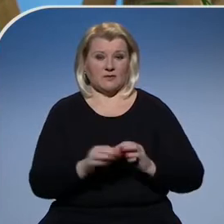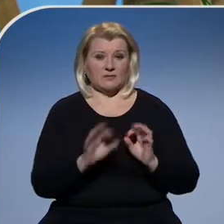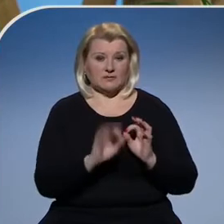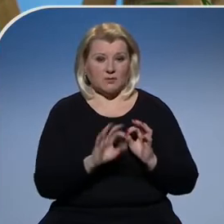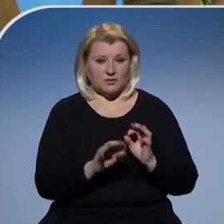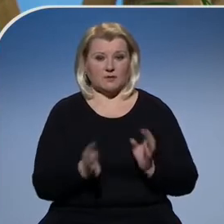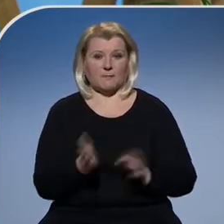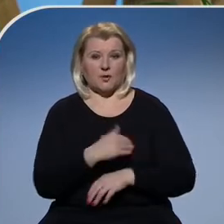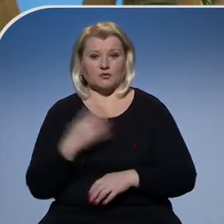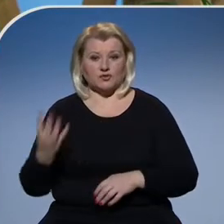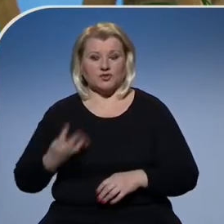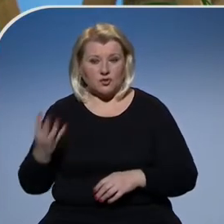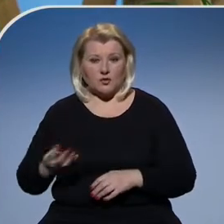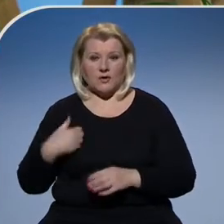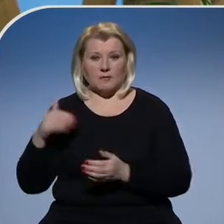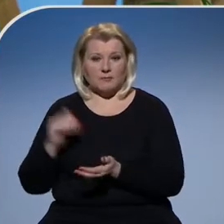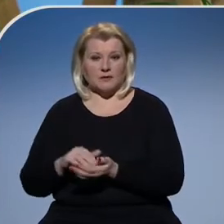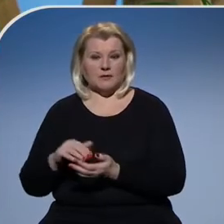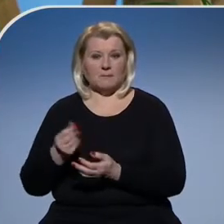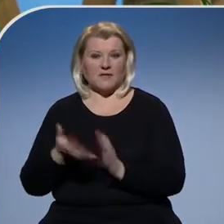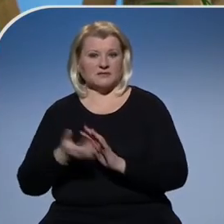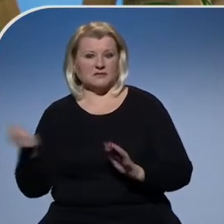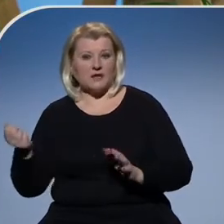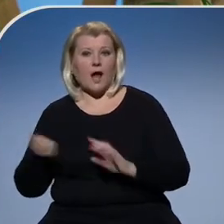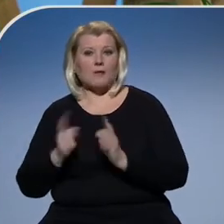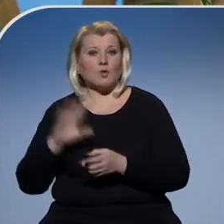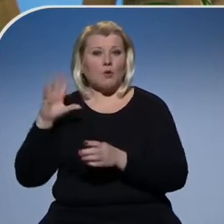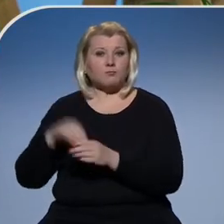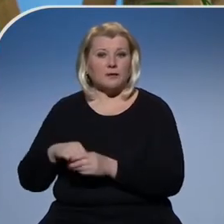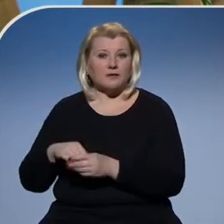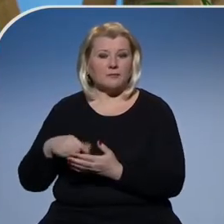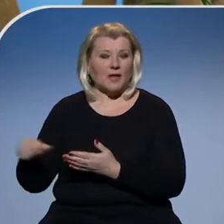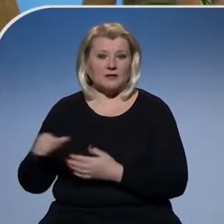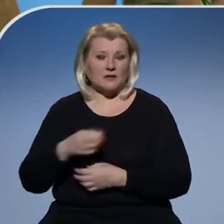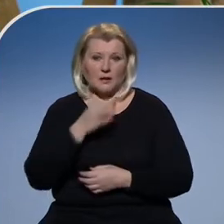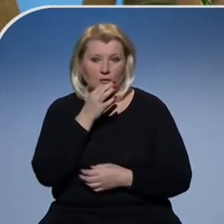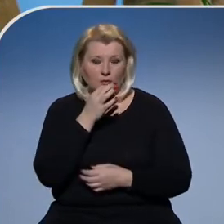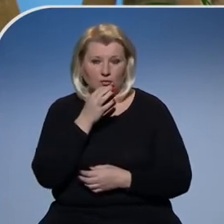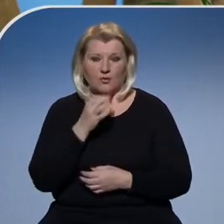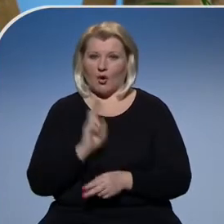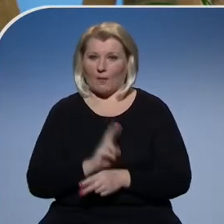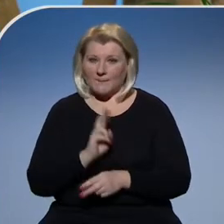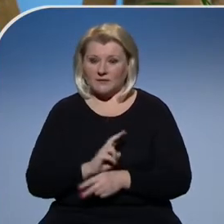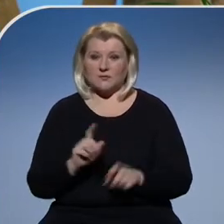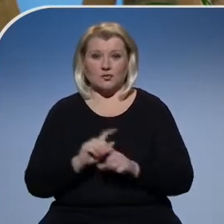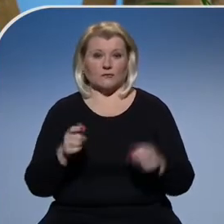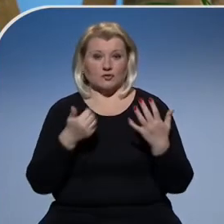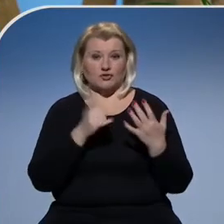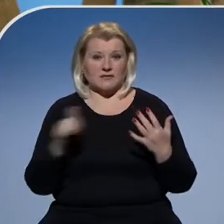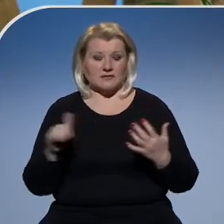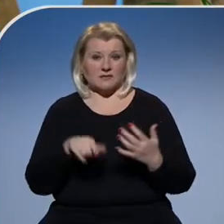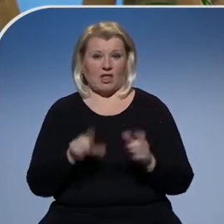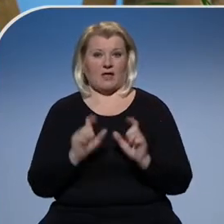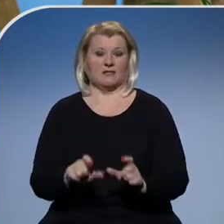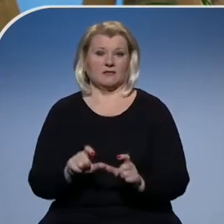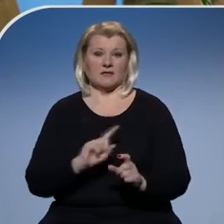ty peníze potřebovat a nebude to na účel bydlení. To znamená i tam zvážit, aby nezůstaly zamknuté ty peníze na dobu 6 let. Protože samozřejmě